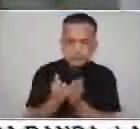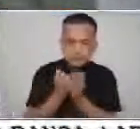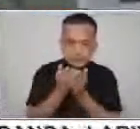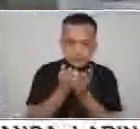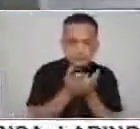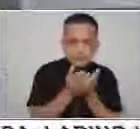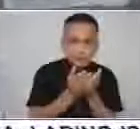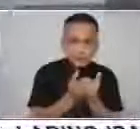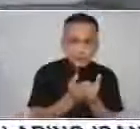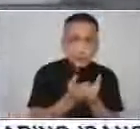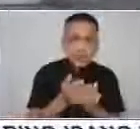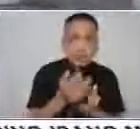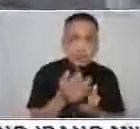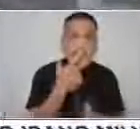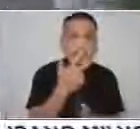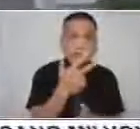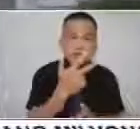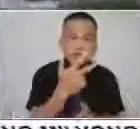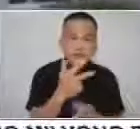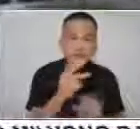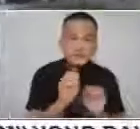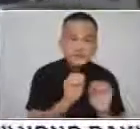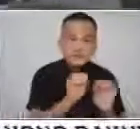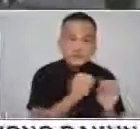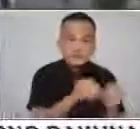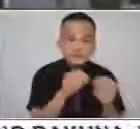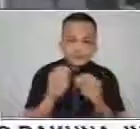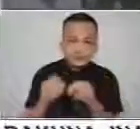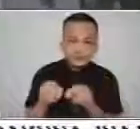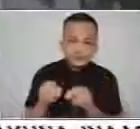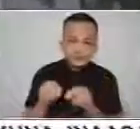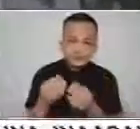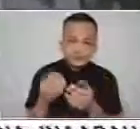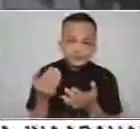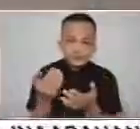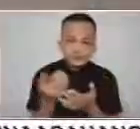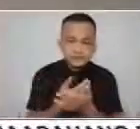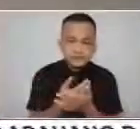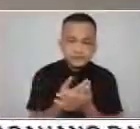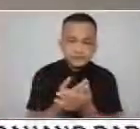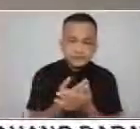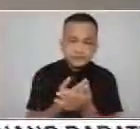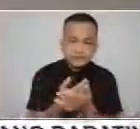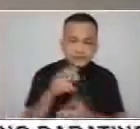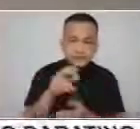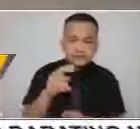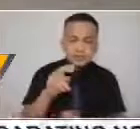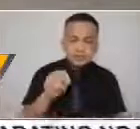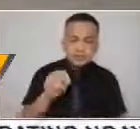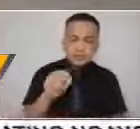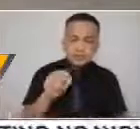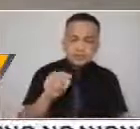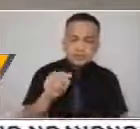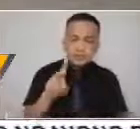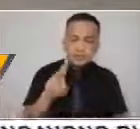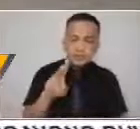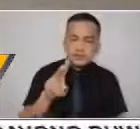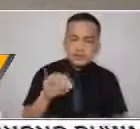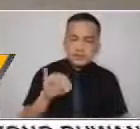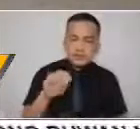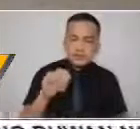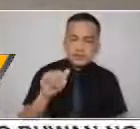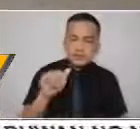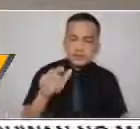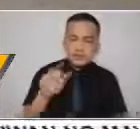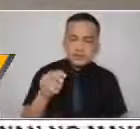Tuloy ang May 2022 national election sa gitna ng patuloy na banta ng COVID-19 pandemic. Tiniyak ito ni Commission on Elections Commissioner